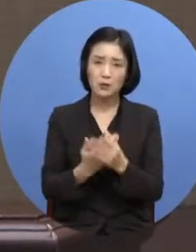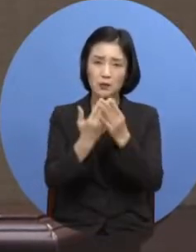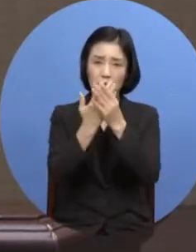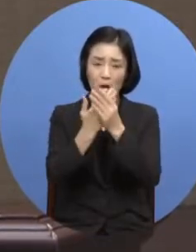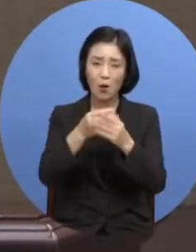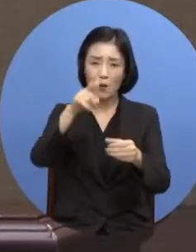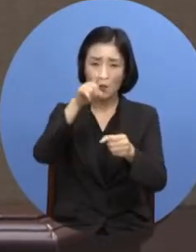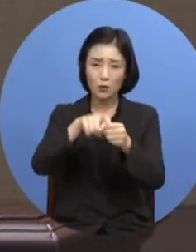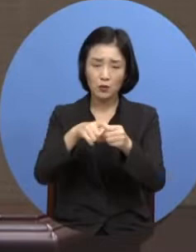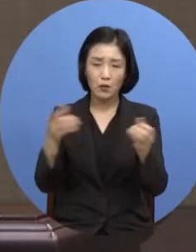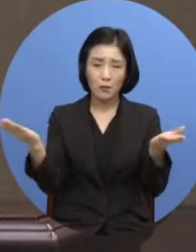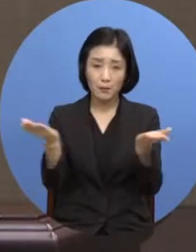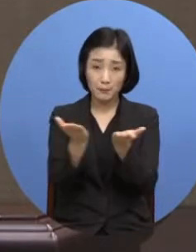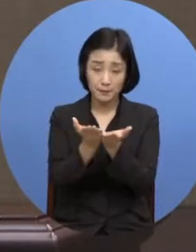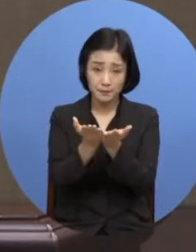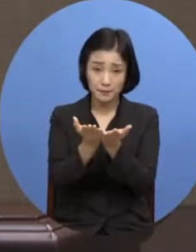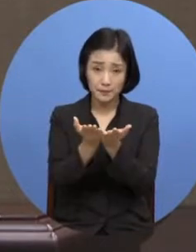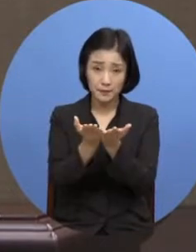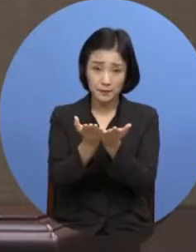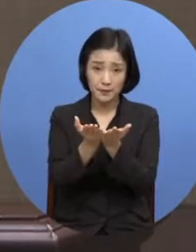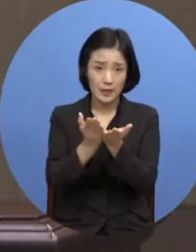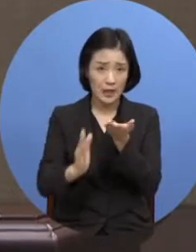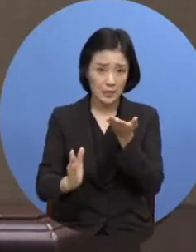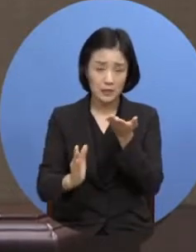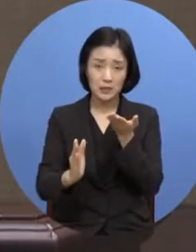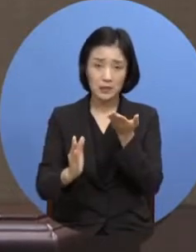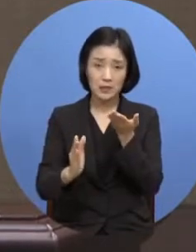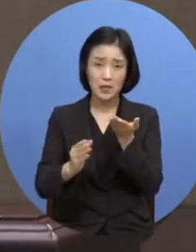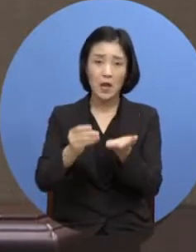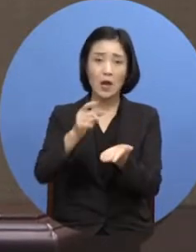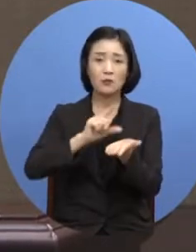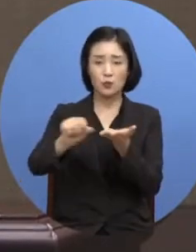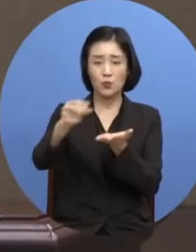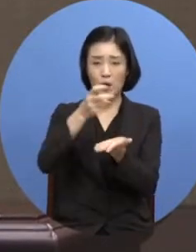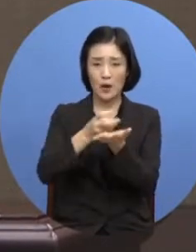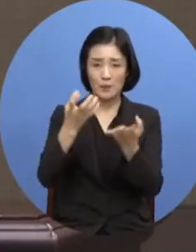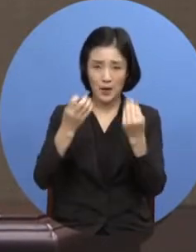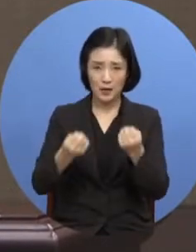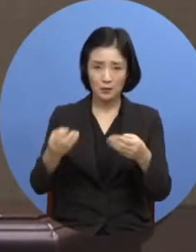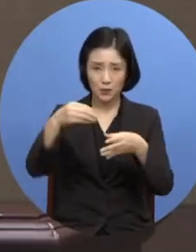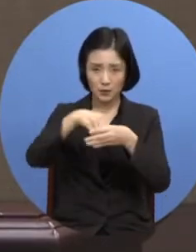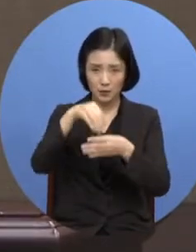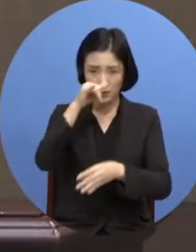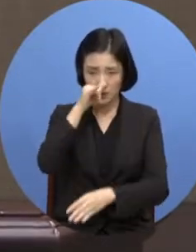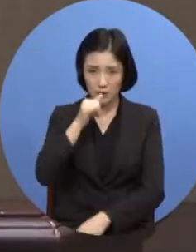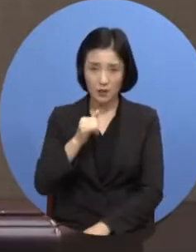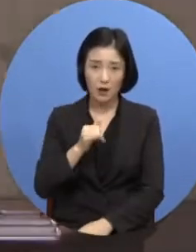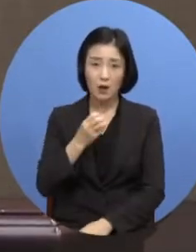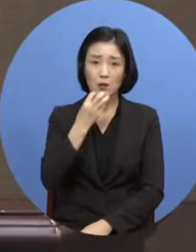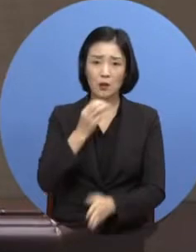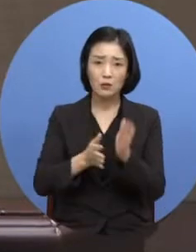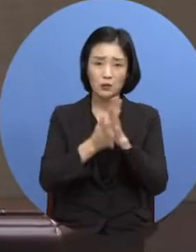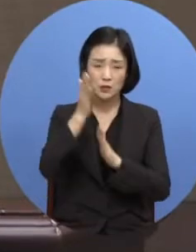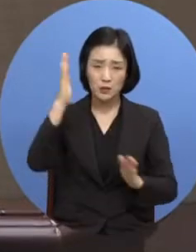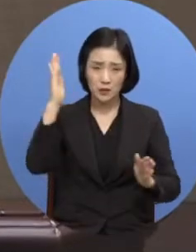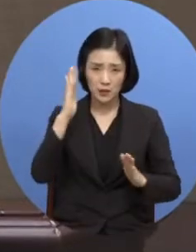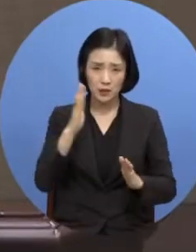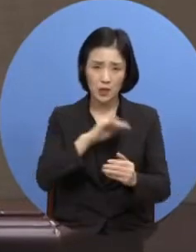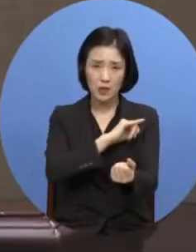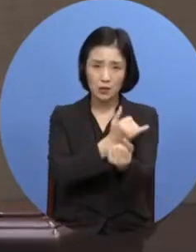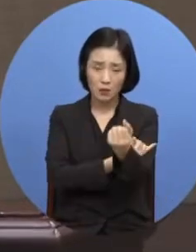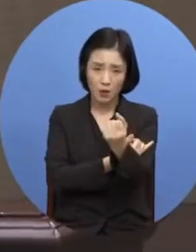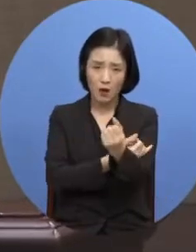목적에 걸맞지 않은 점이 많이 있다고 봅니다. 서울시 학생인권조례 제46조에